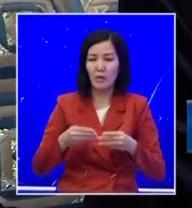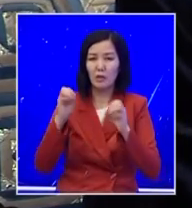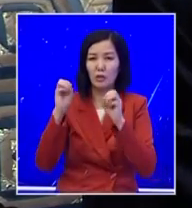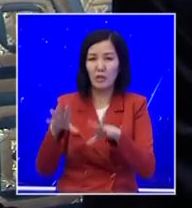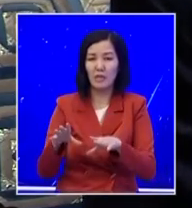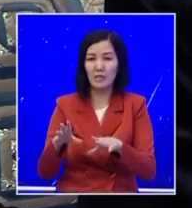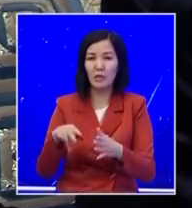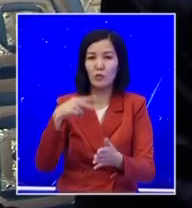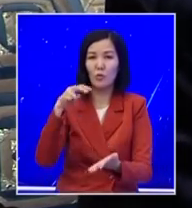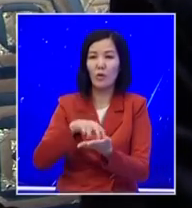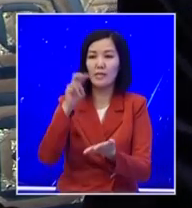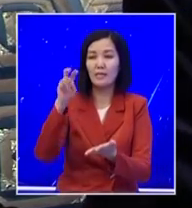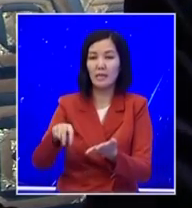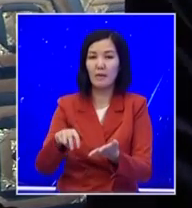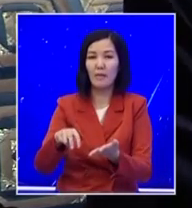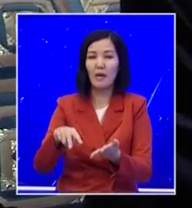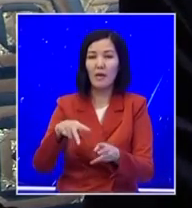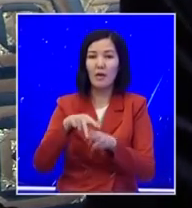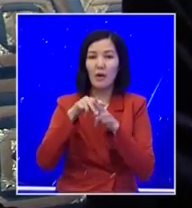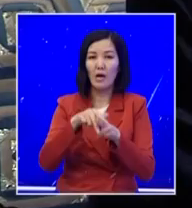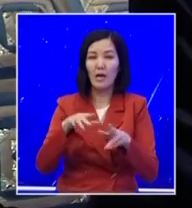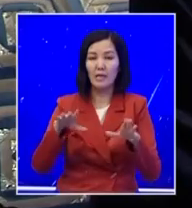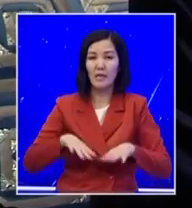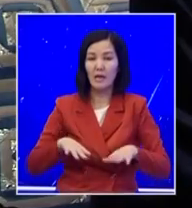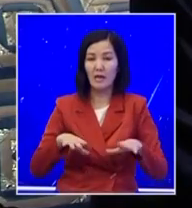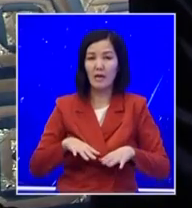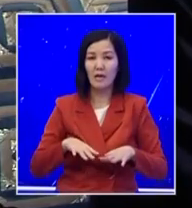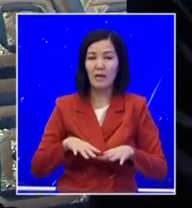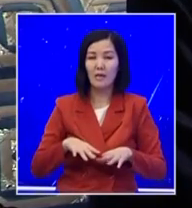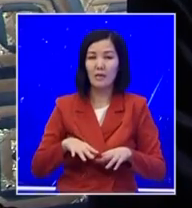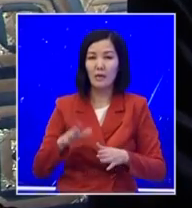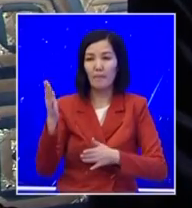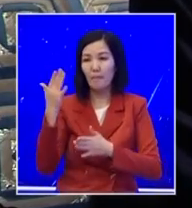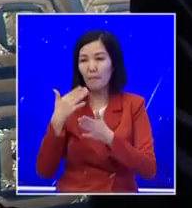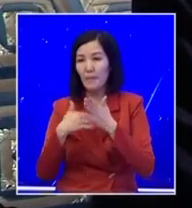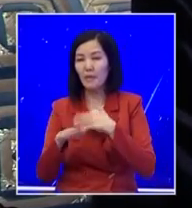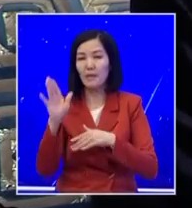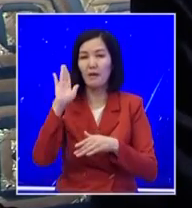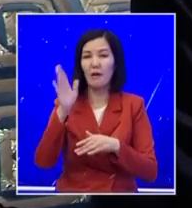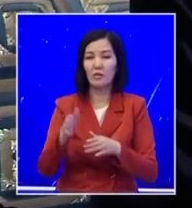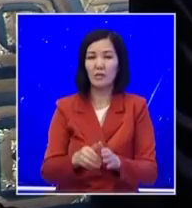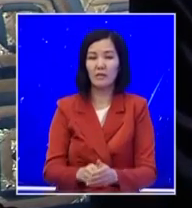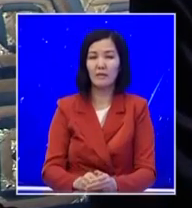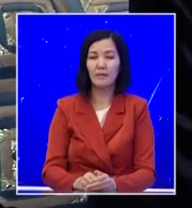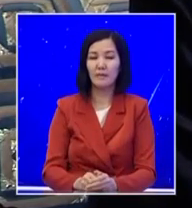Қоңыржорға аты бар екен, сол қарама қарсы үйге де байлап қойған екен. Сол адамның